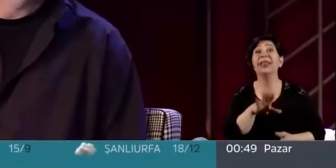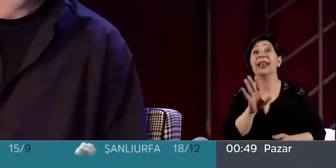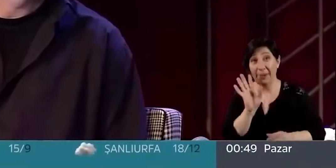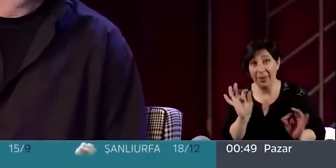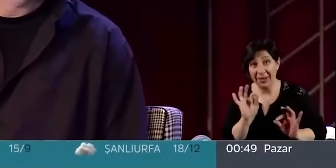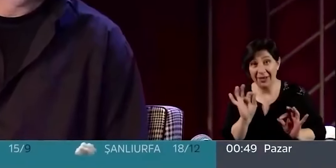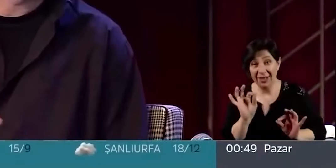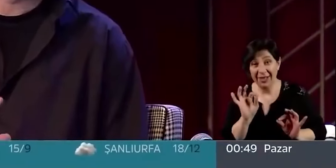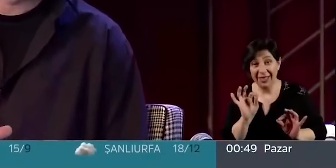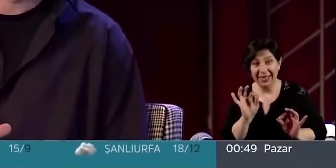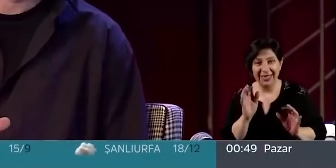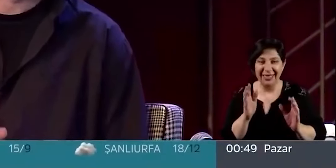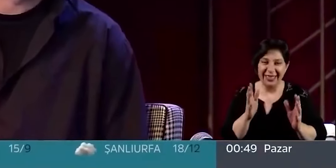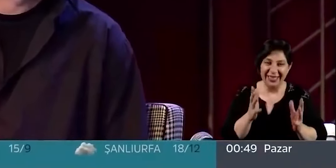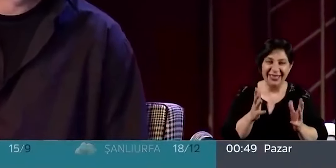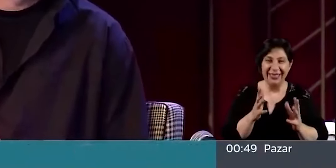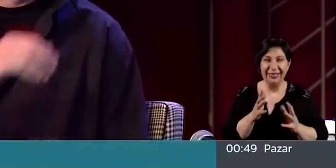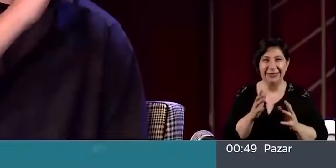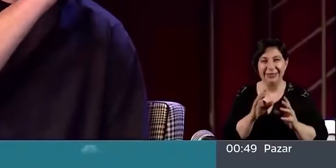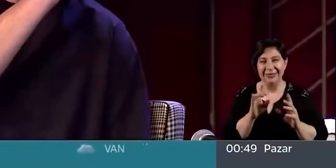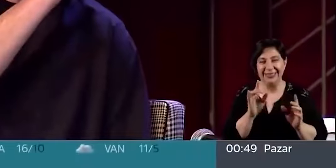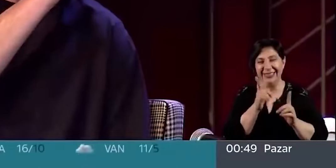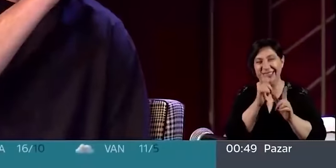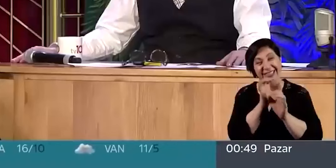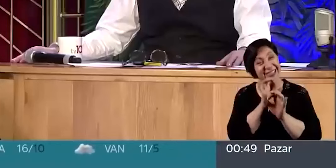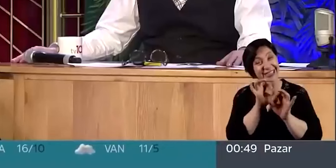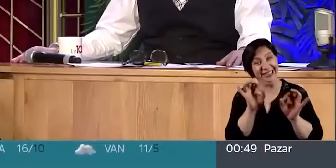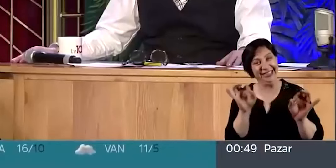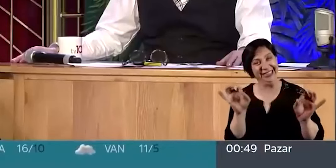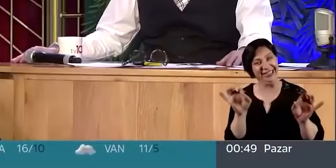mi? Koca bir sessizlik.